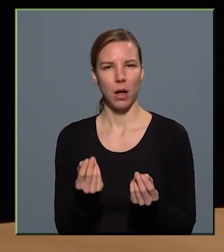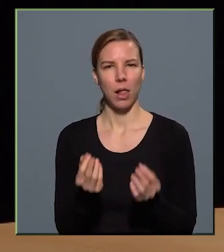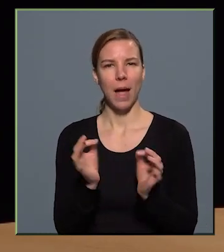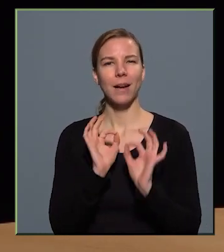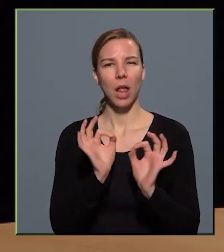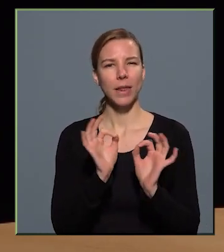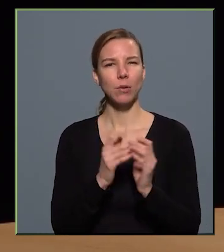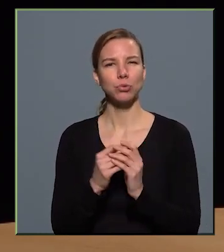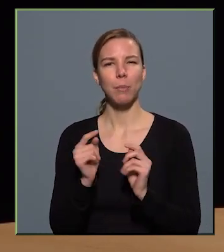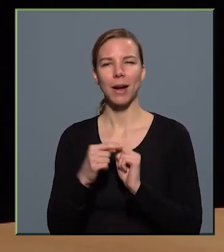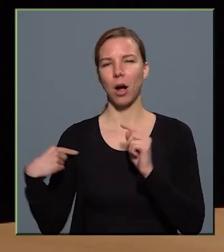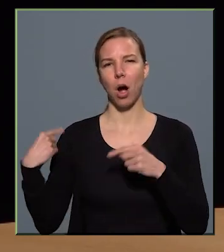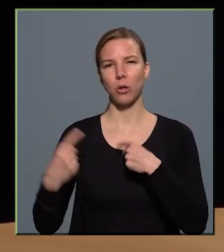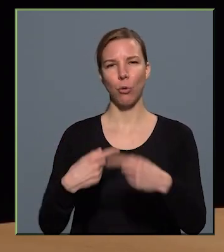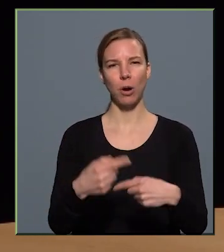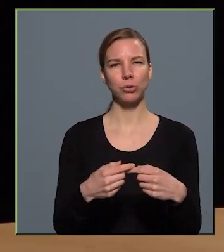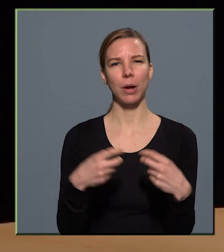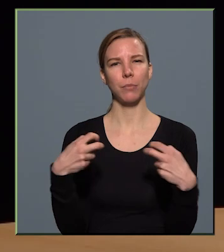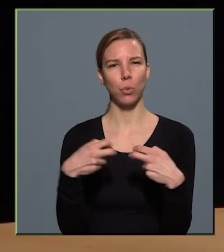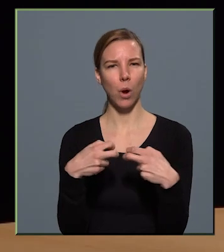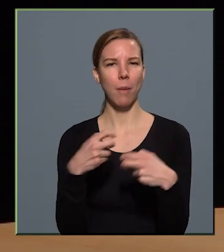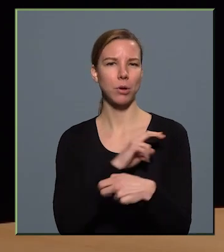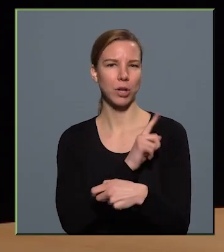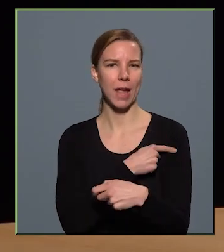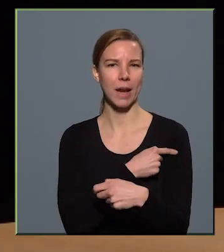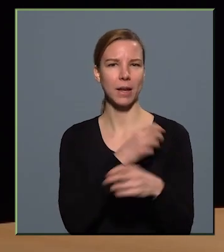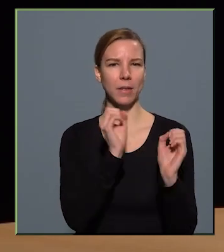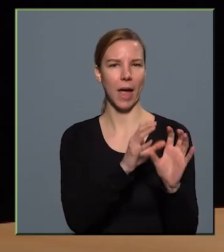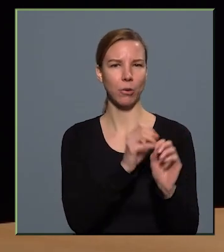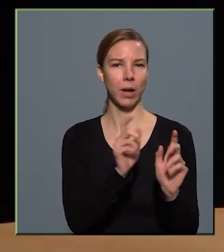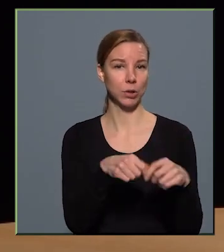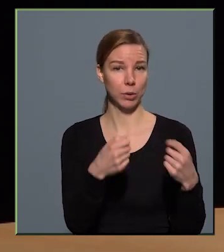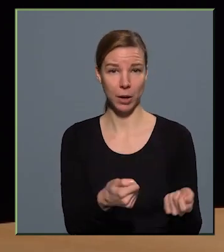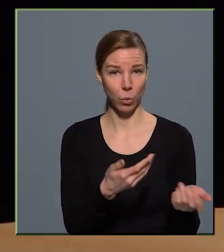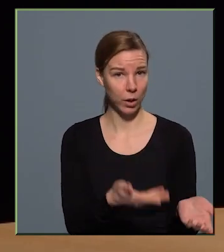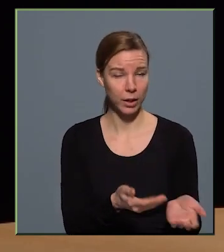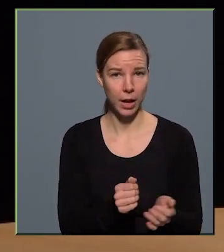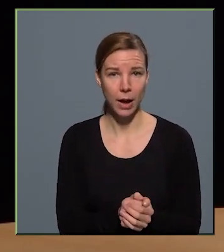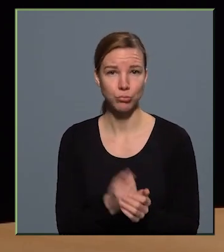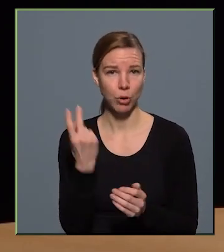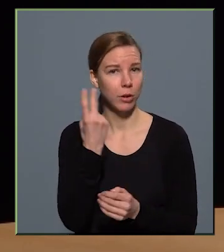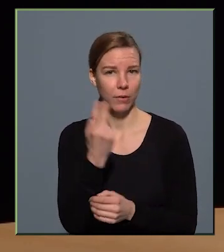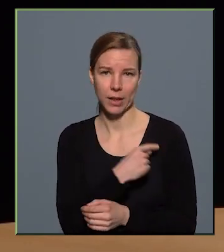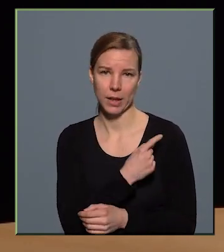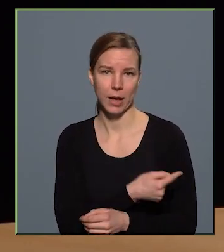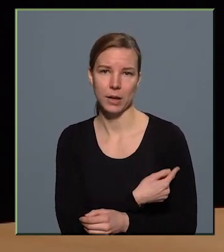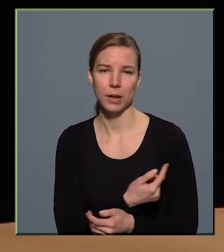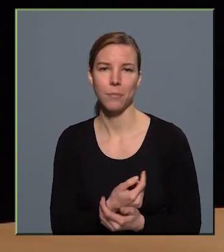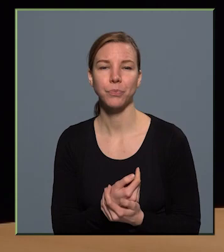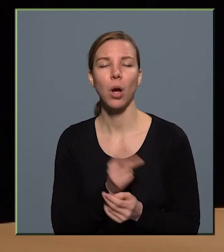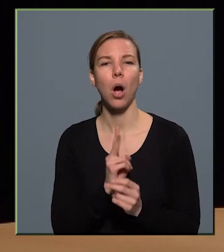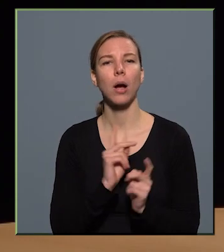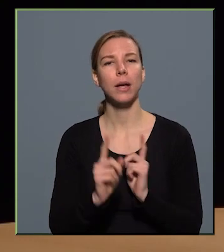a legklasszikusabb, a leghagyományosabb, rugalmas energiatárolási megoldás az a vízenergia. Aki